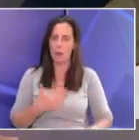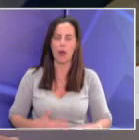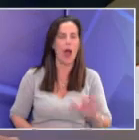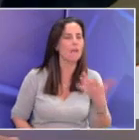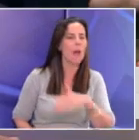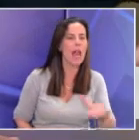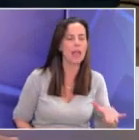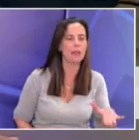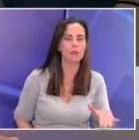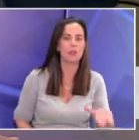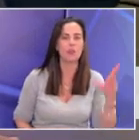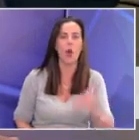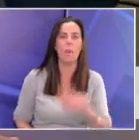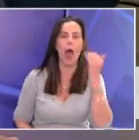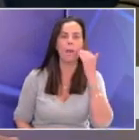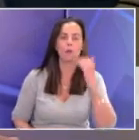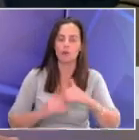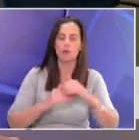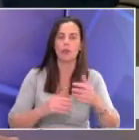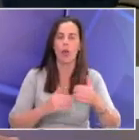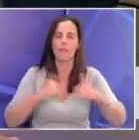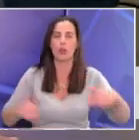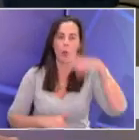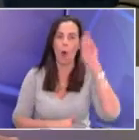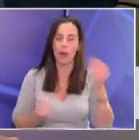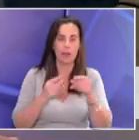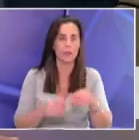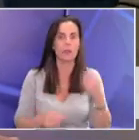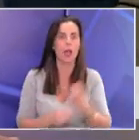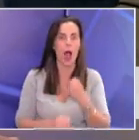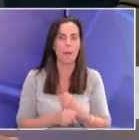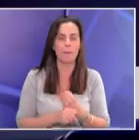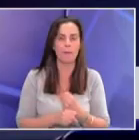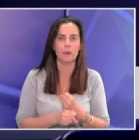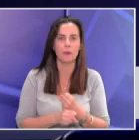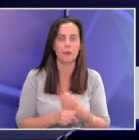אבל מה עם הילדים שהדרום אמריקאים שהופרדו מההורים שלהם? העניין הזה גרם